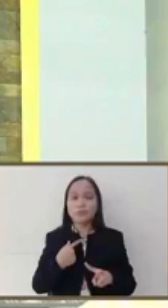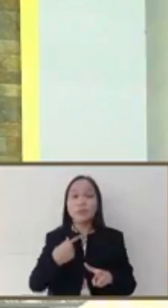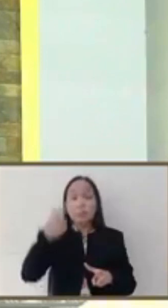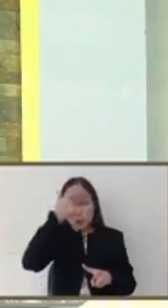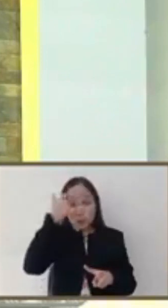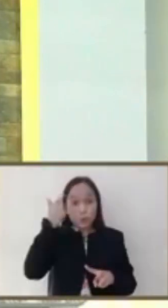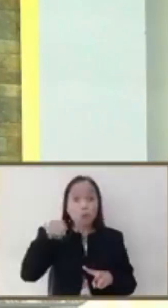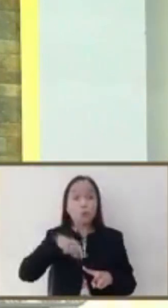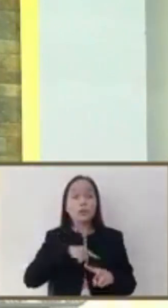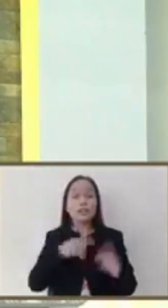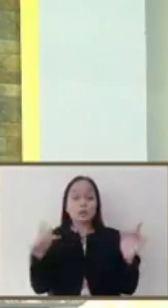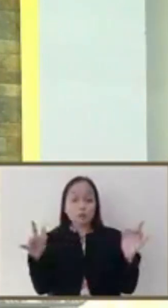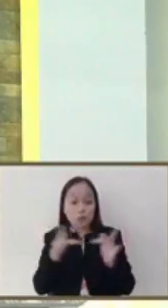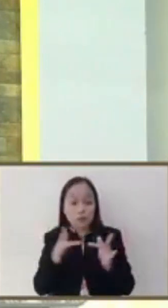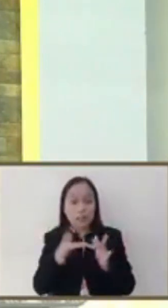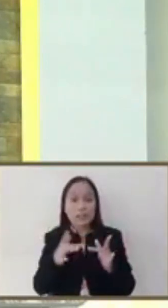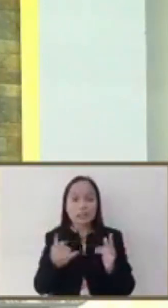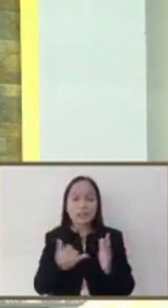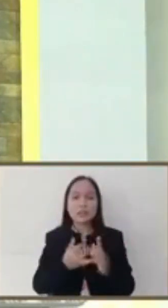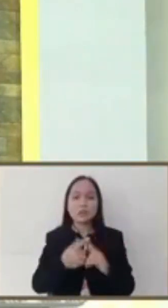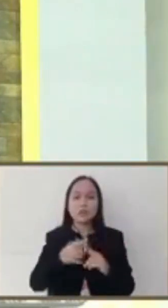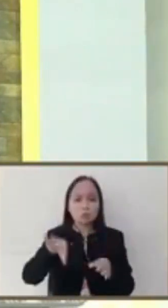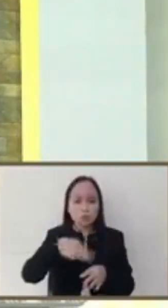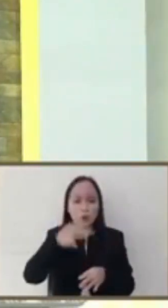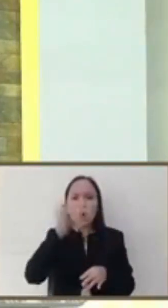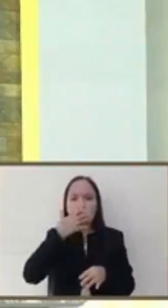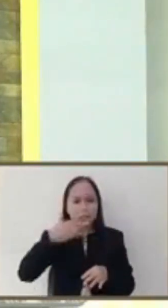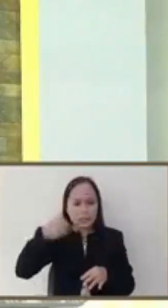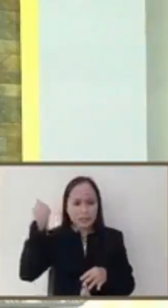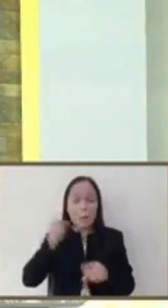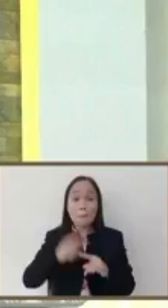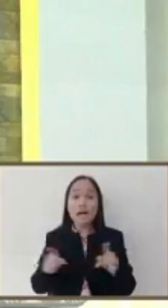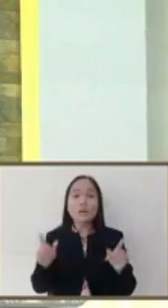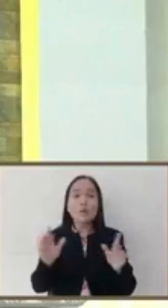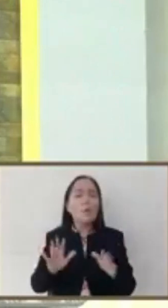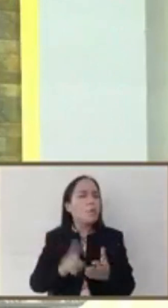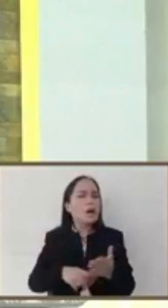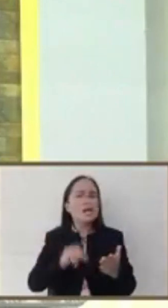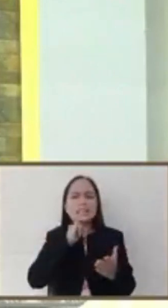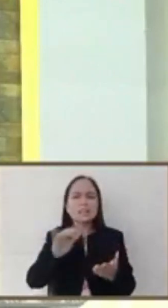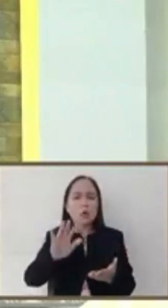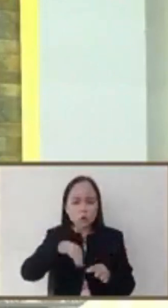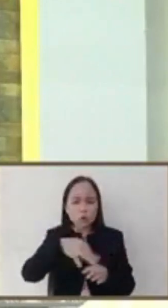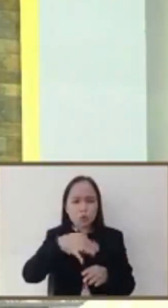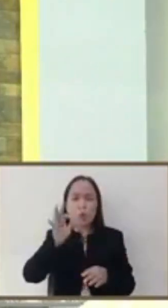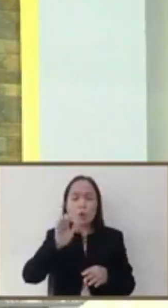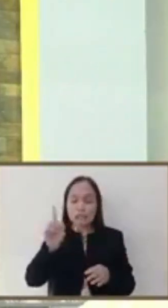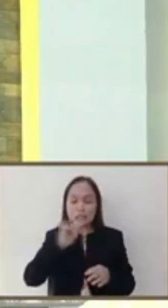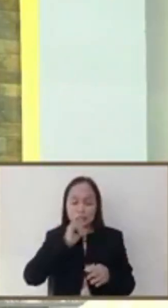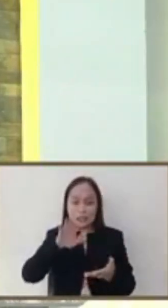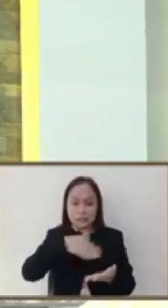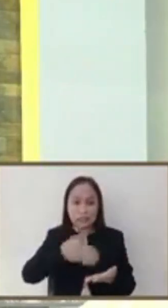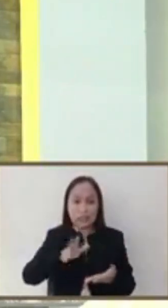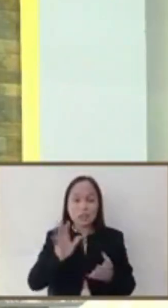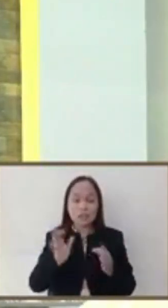sapagkat ikinoconnect po natin yan sa soul winning. Pero what is singing without soul winning? Walang eternal